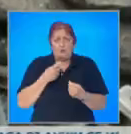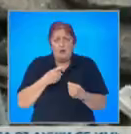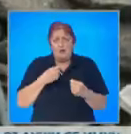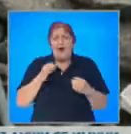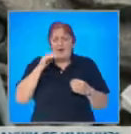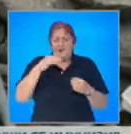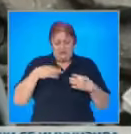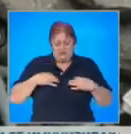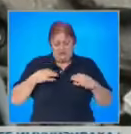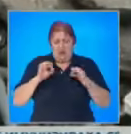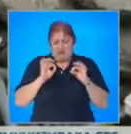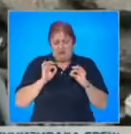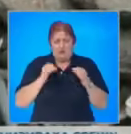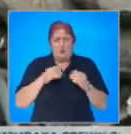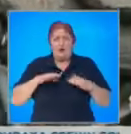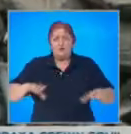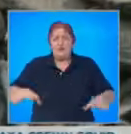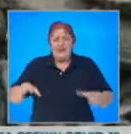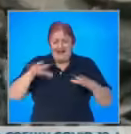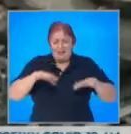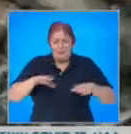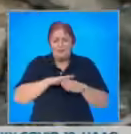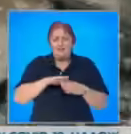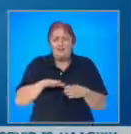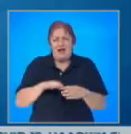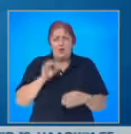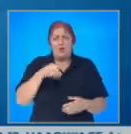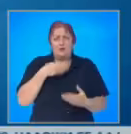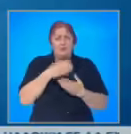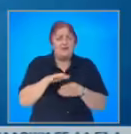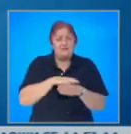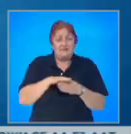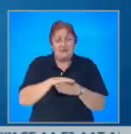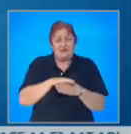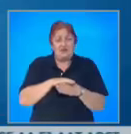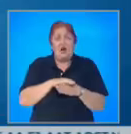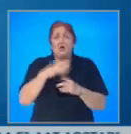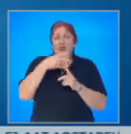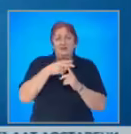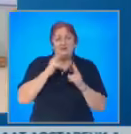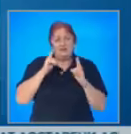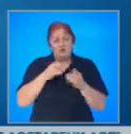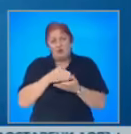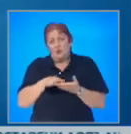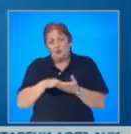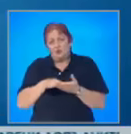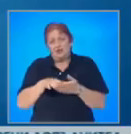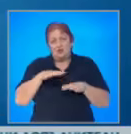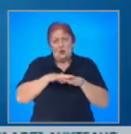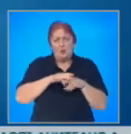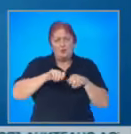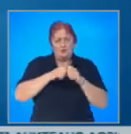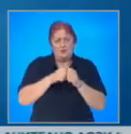да бъде с чисти дрехи, когато целият град е потопен в кал. Охлен поднесе извиненията си, но от RTL решиха да я уволнят за